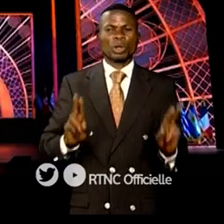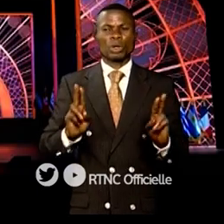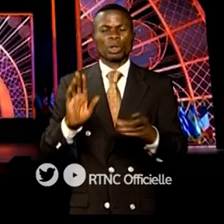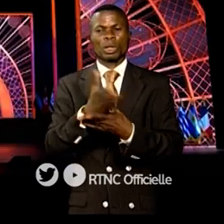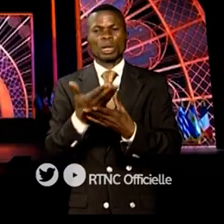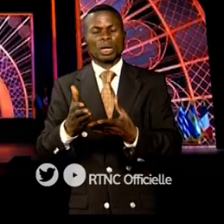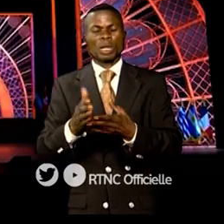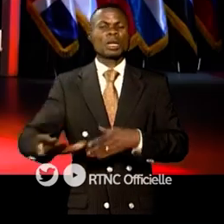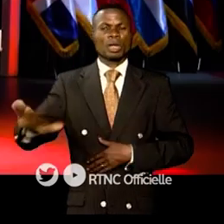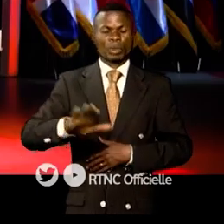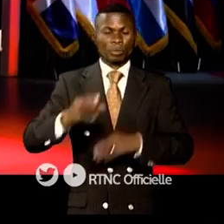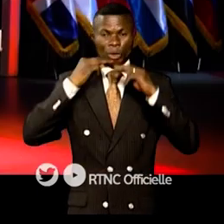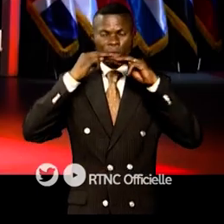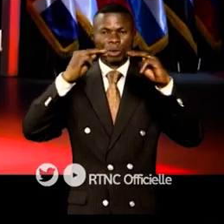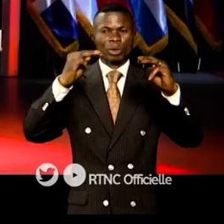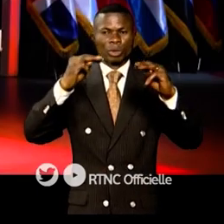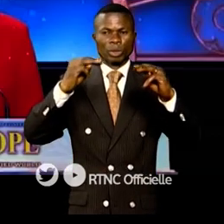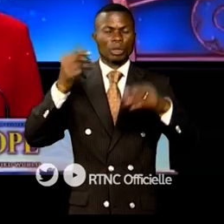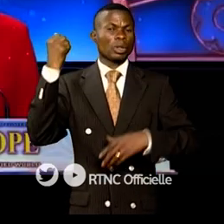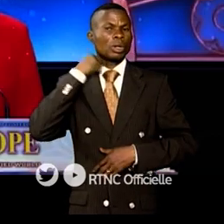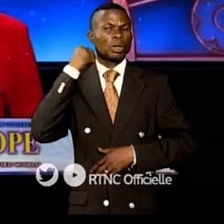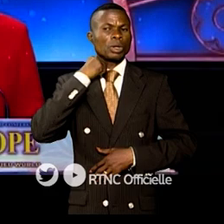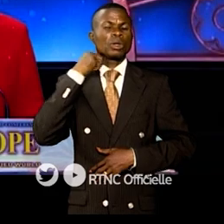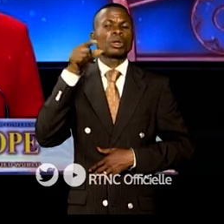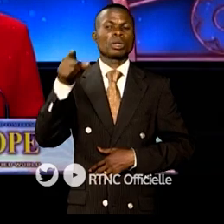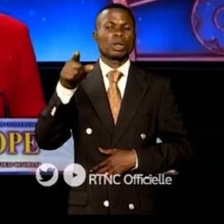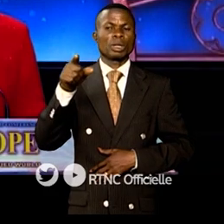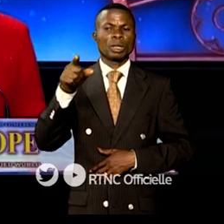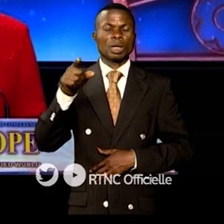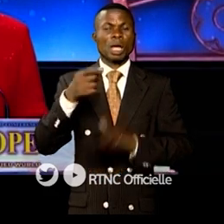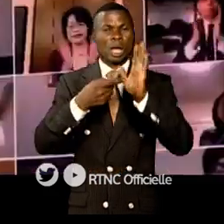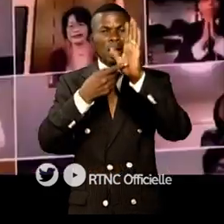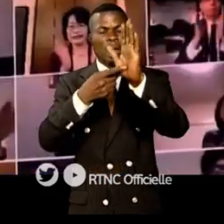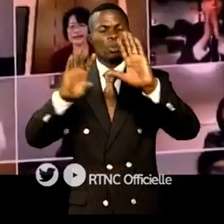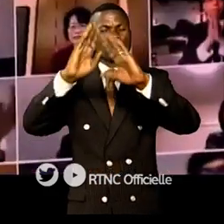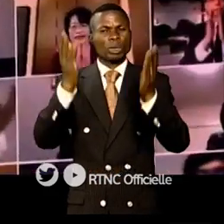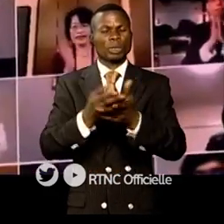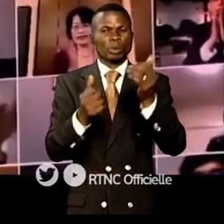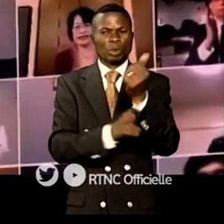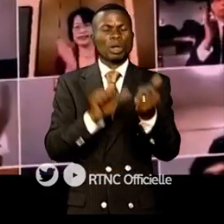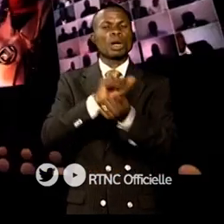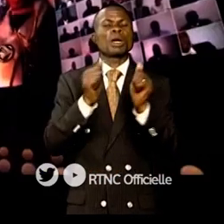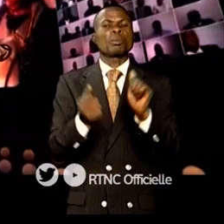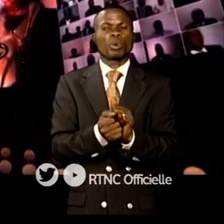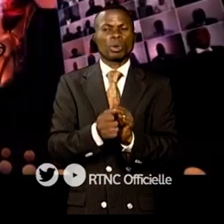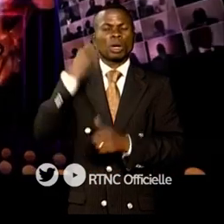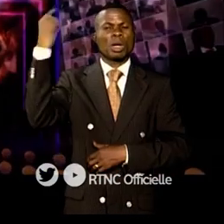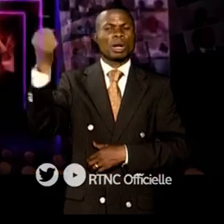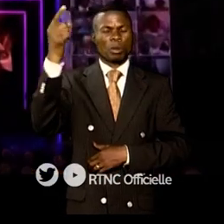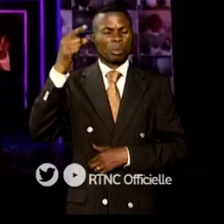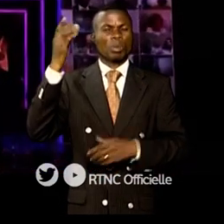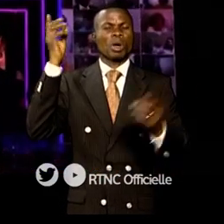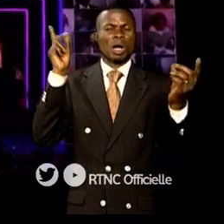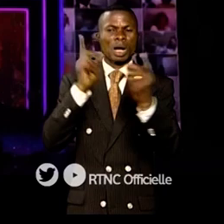les nations. Dans son message, Dr. Ak Jack Moon a révélé à l'assistance les défis auxquels le monde est